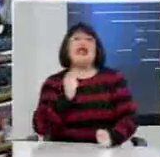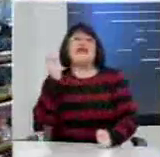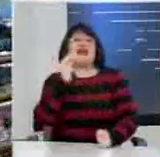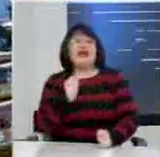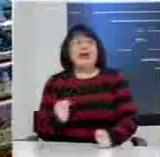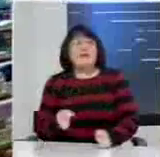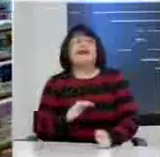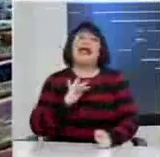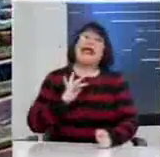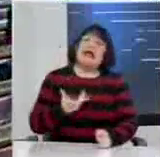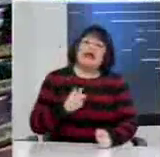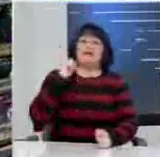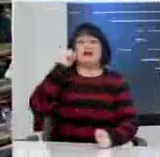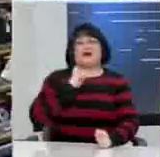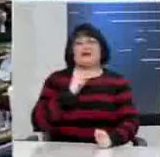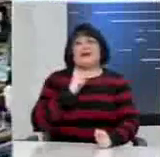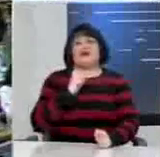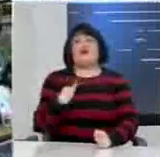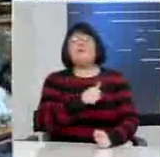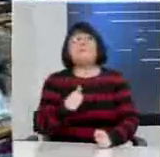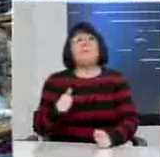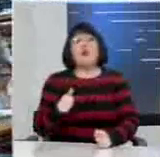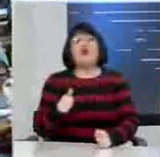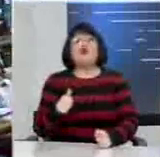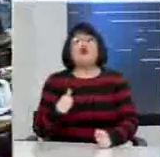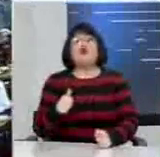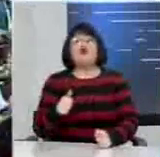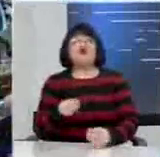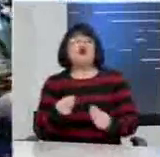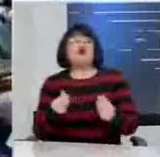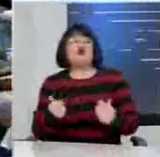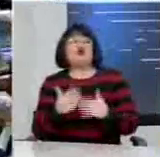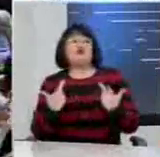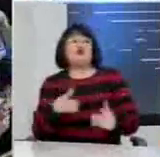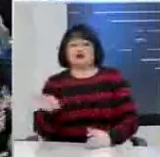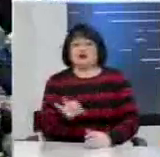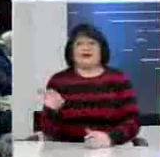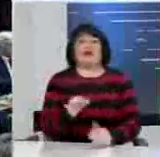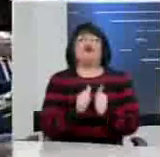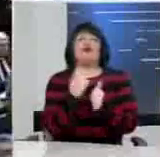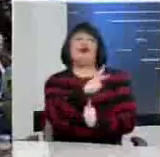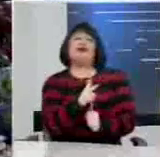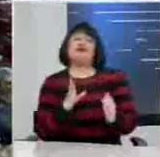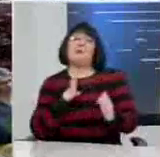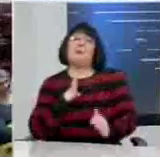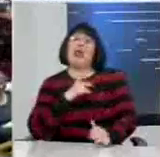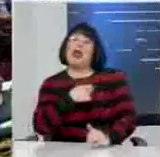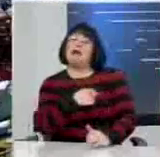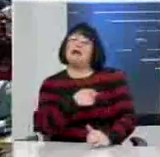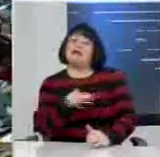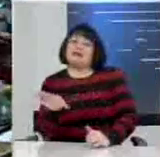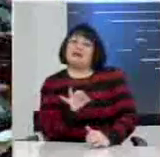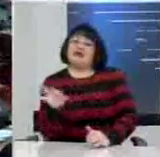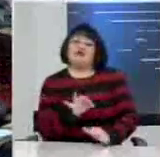ή οι γνώσεις τους περιορίζονται στο πώς να διορίσουν κομματικά στελέχη και στο